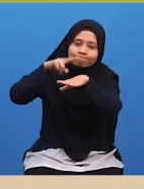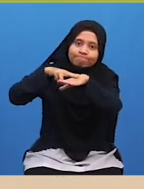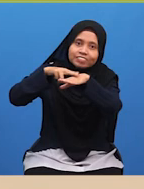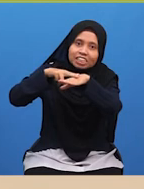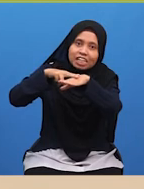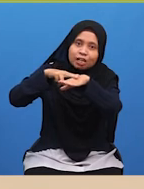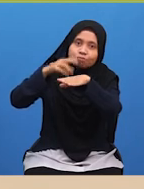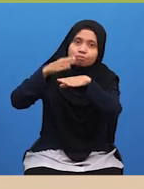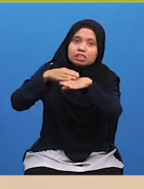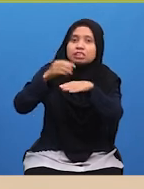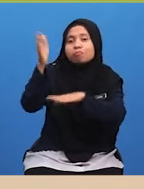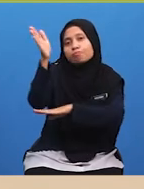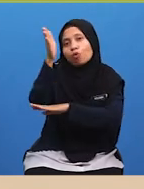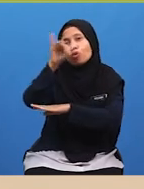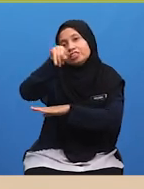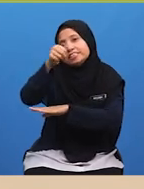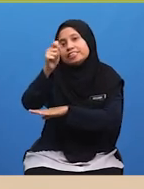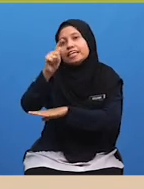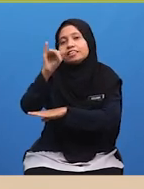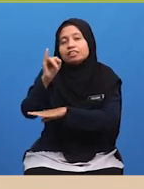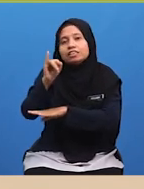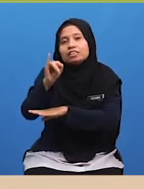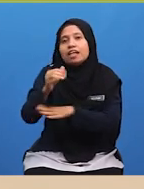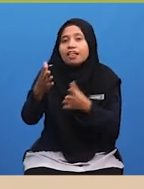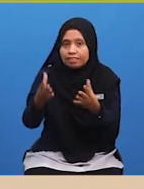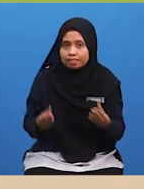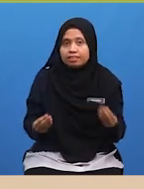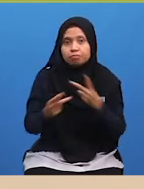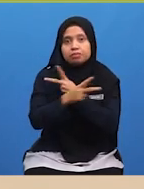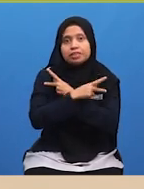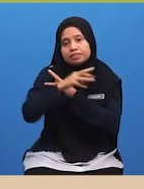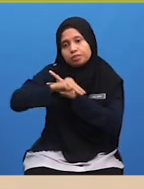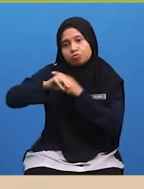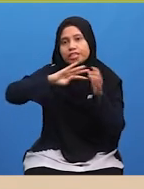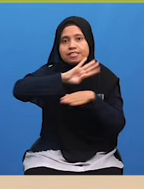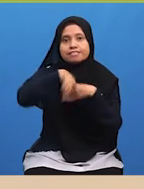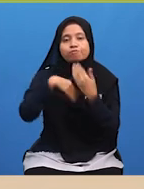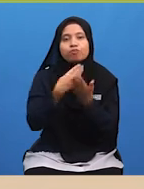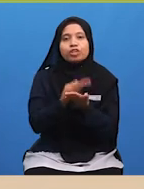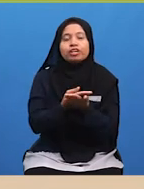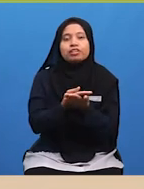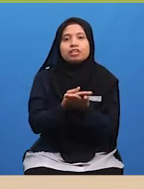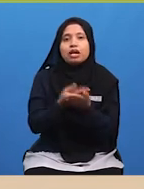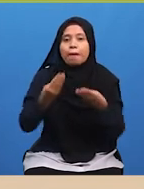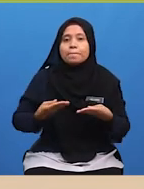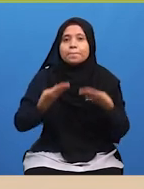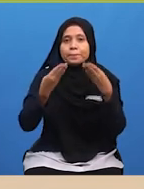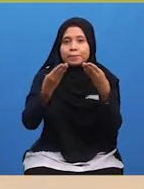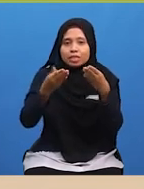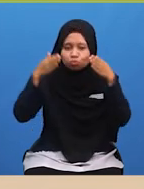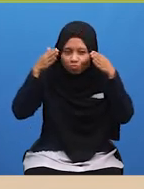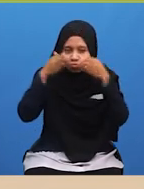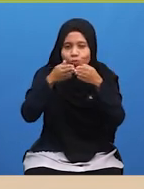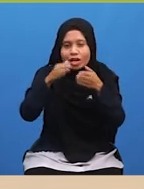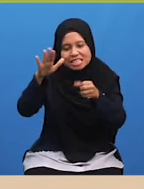hinggap sebentar di pohon jati. Terima kasih murid sekalian, memberi